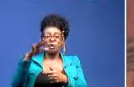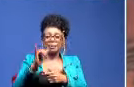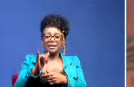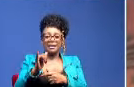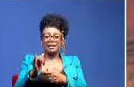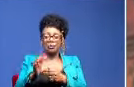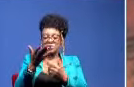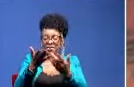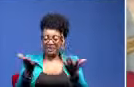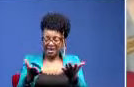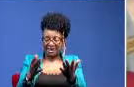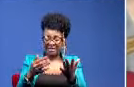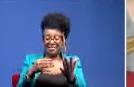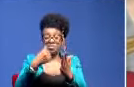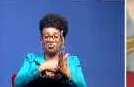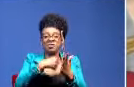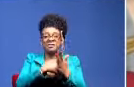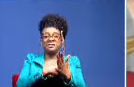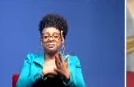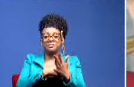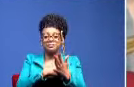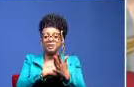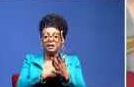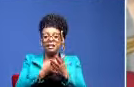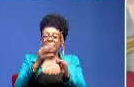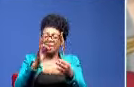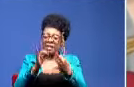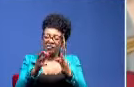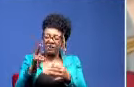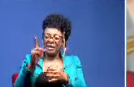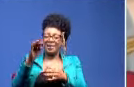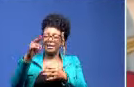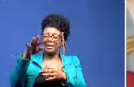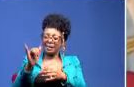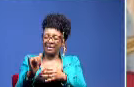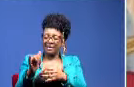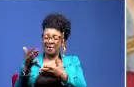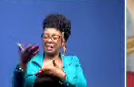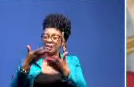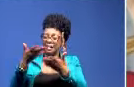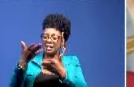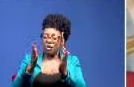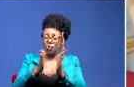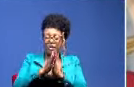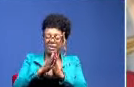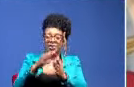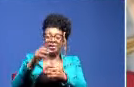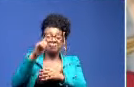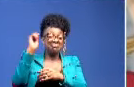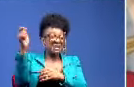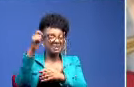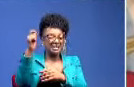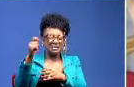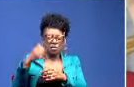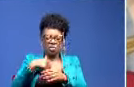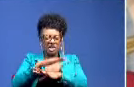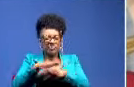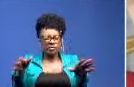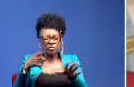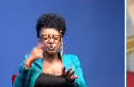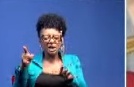akijitosa kwenye vita hivi. Sasa kama Kindiki ndiye anafikia rais na anapeleka ujumbe wetu, kwani tutakataa kusema ni